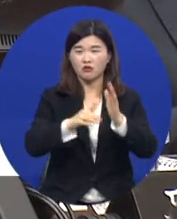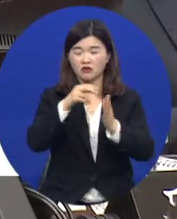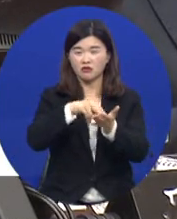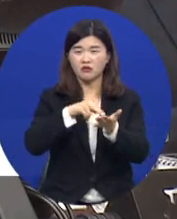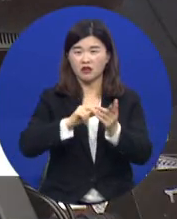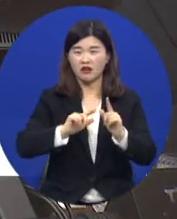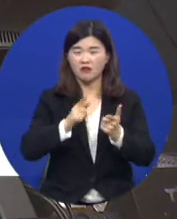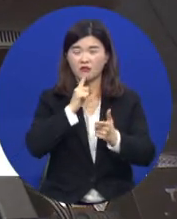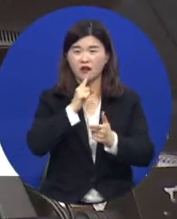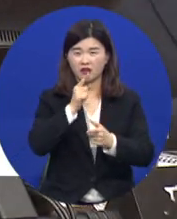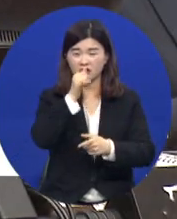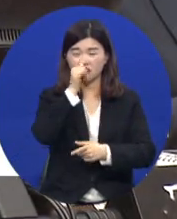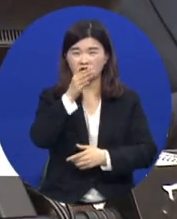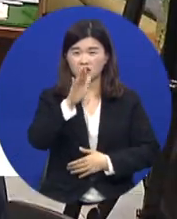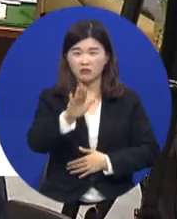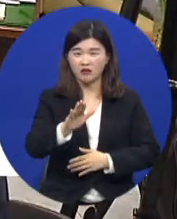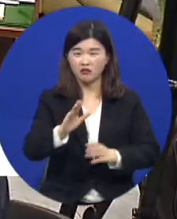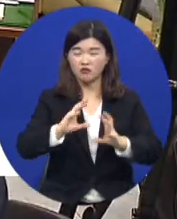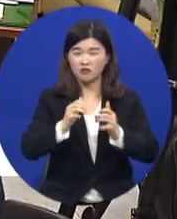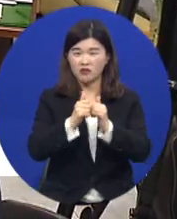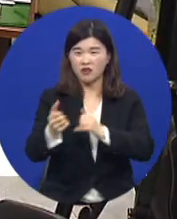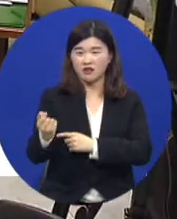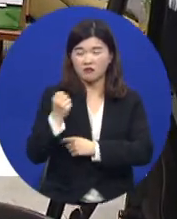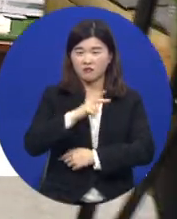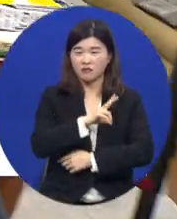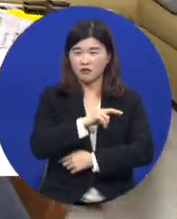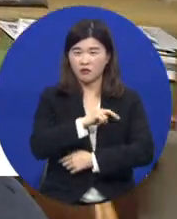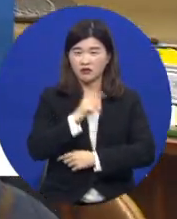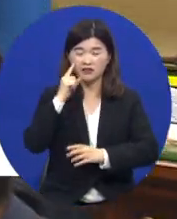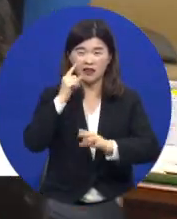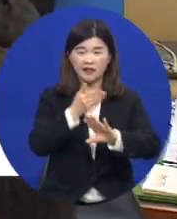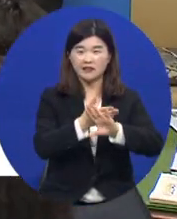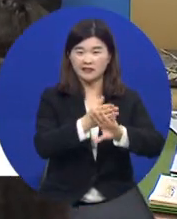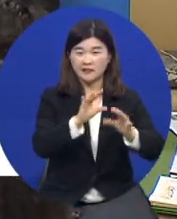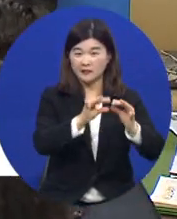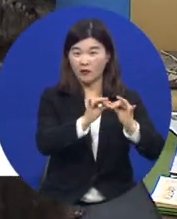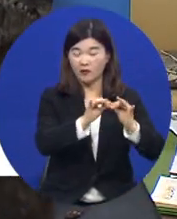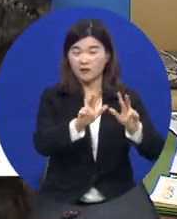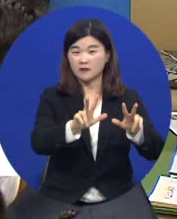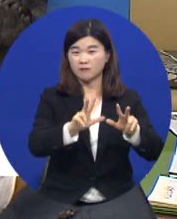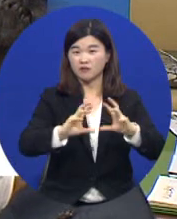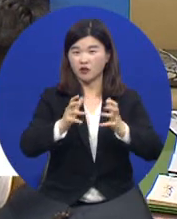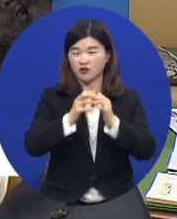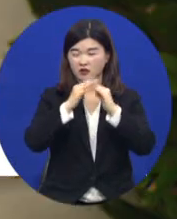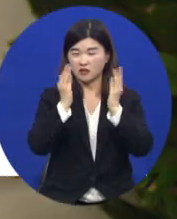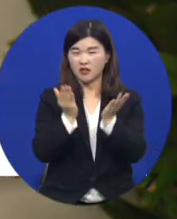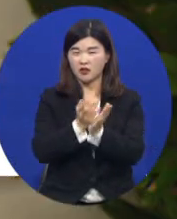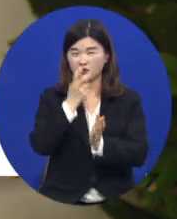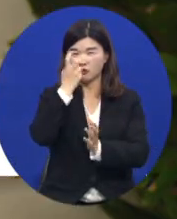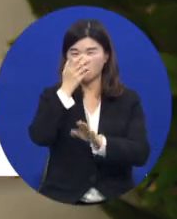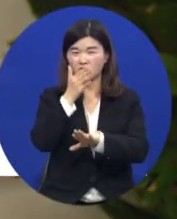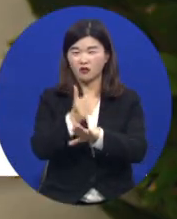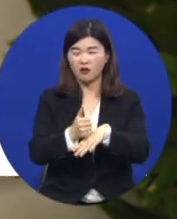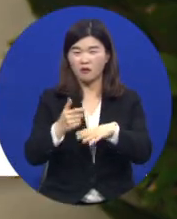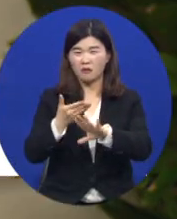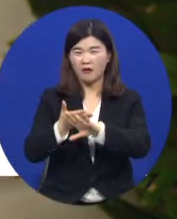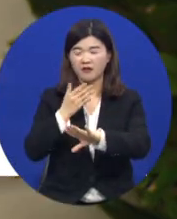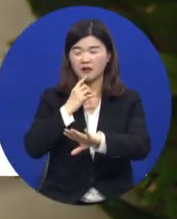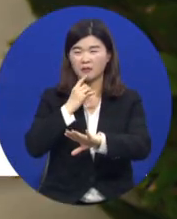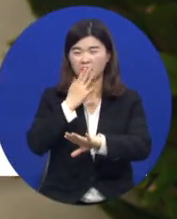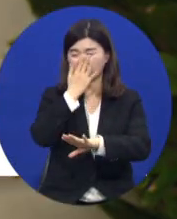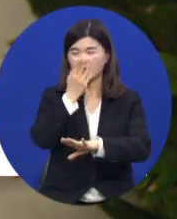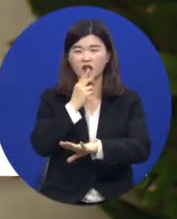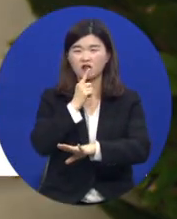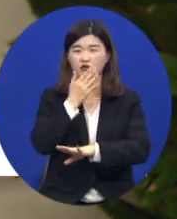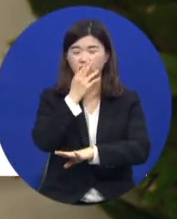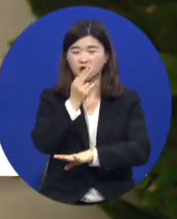아니라는 단서를 달았지만 국민의힘 도의원 등 찬성 측은 도민 전체 조사 결과를 반대 우세로만 볼 수